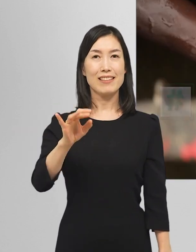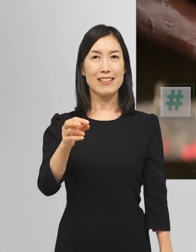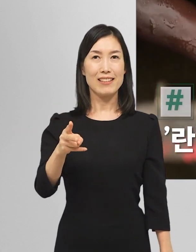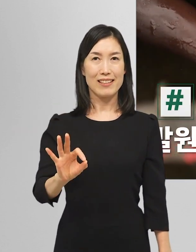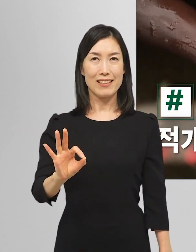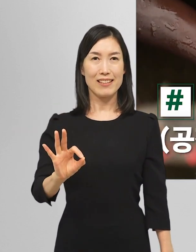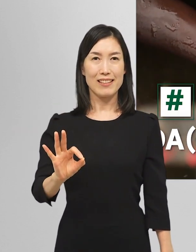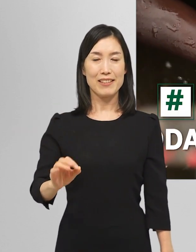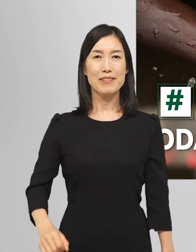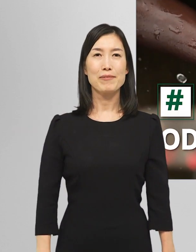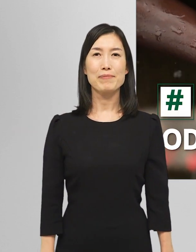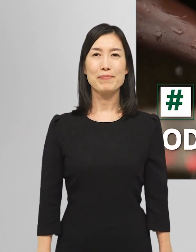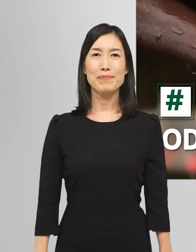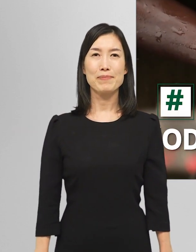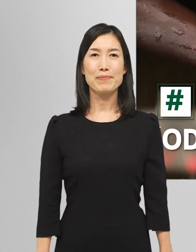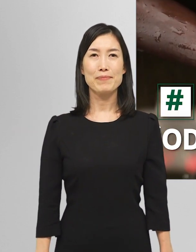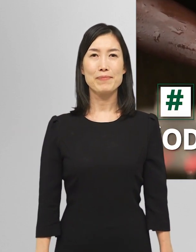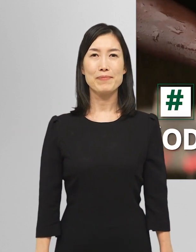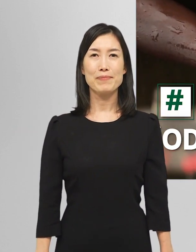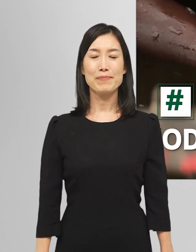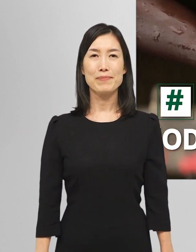최재영입니다.